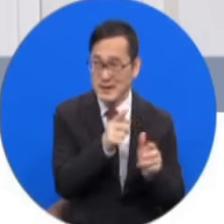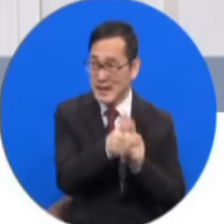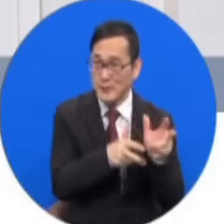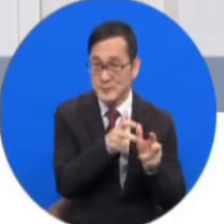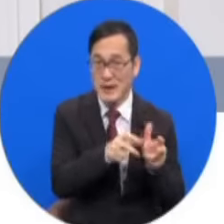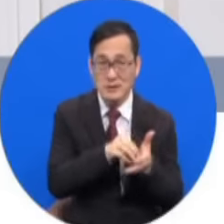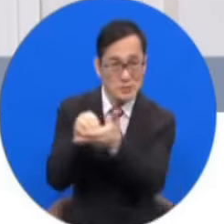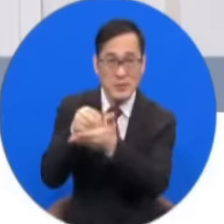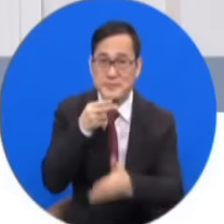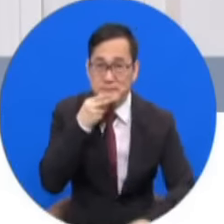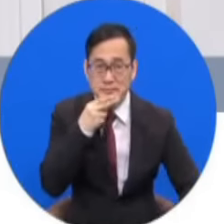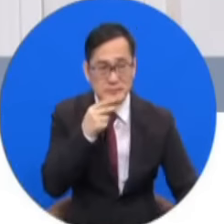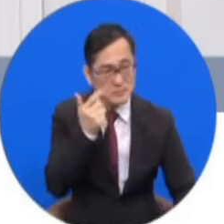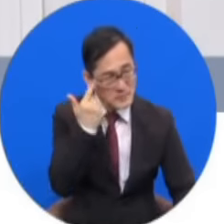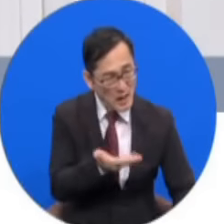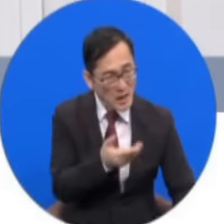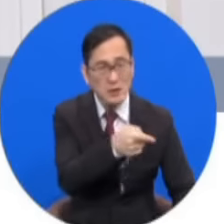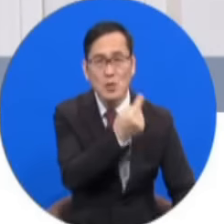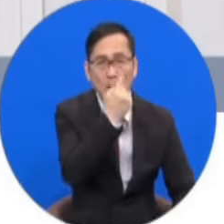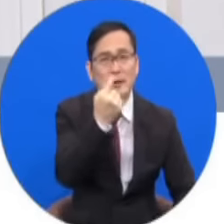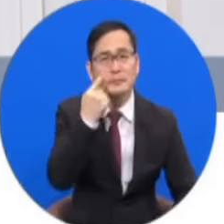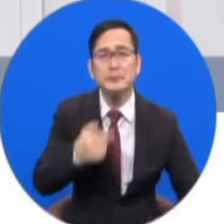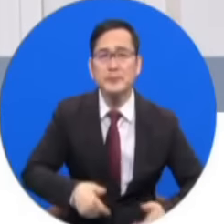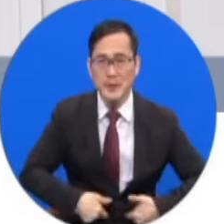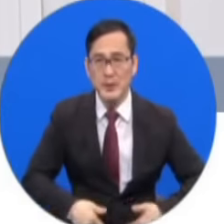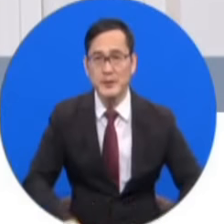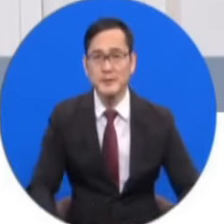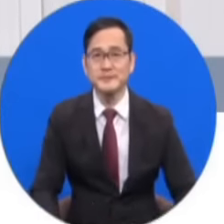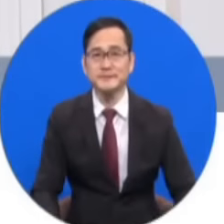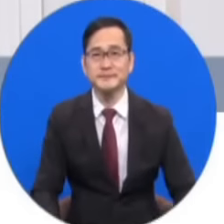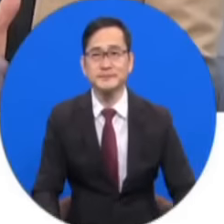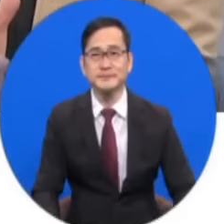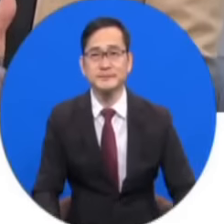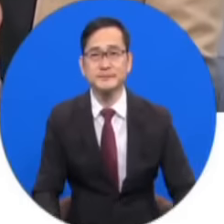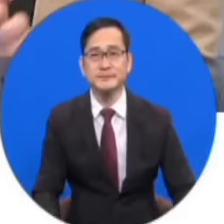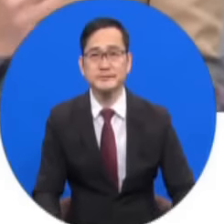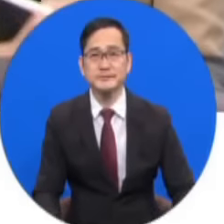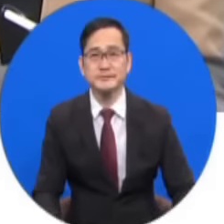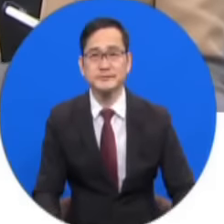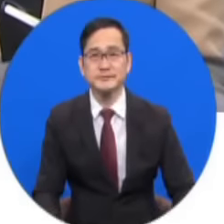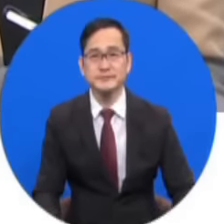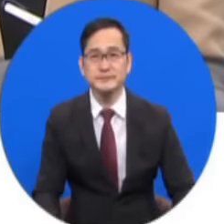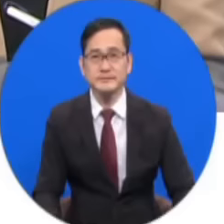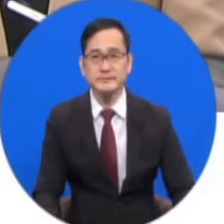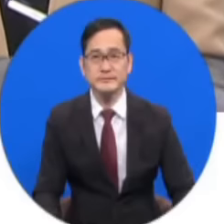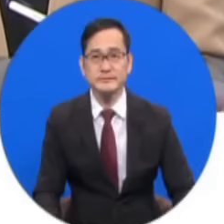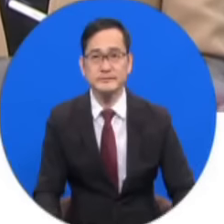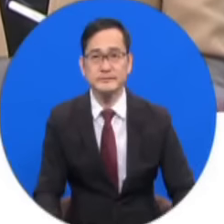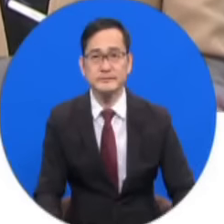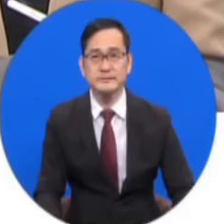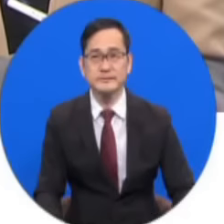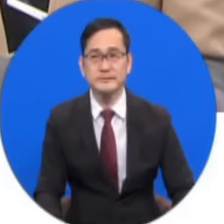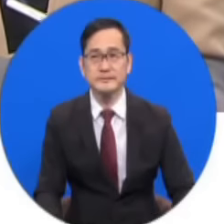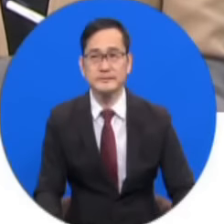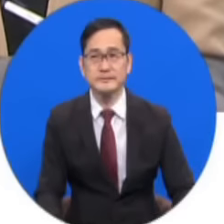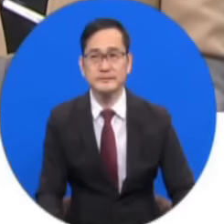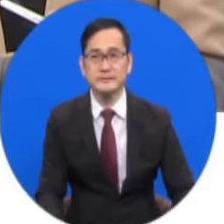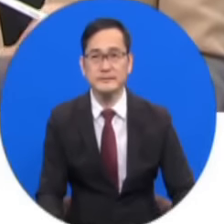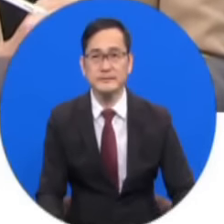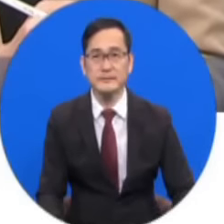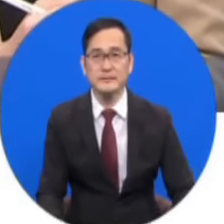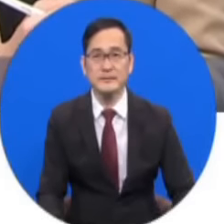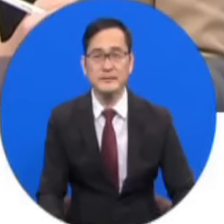더 밝혀봐야 될 부분인 거고요 그 부분은 밝혀봐야 된다 그렇죠 그리고 그 공시지가로 이제 뭐 집을 넘겨받았다 이런 부분까지 문제 삼는 것